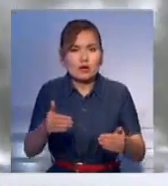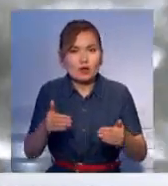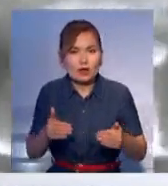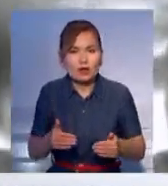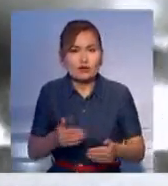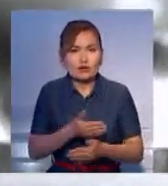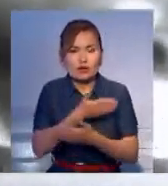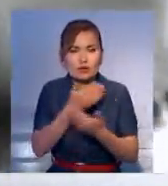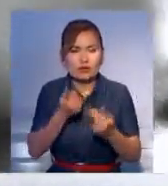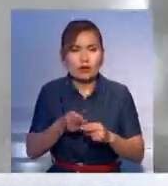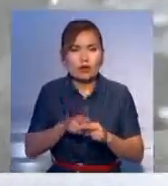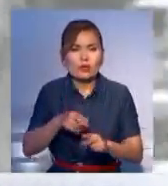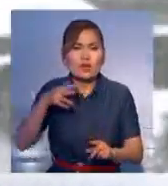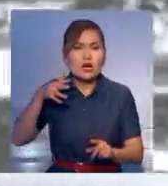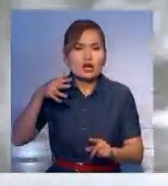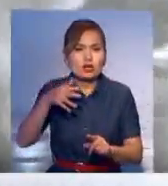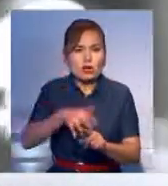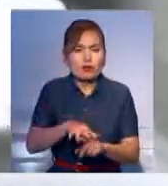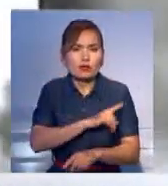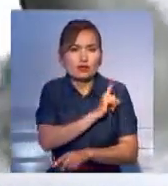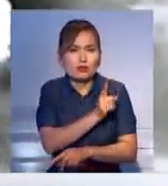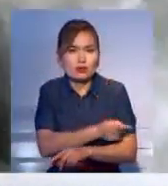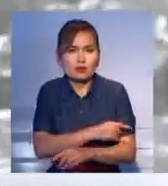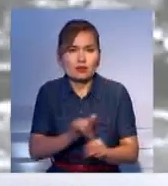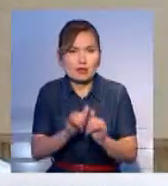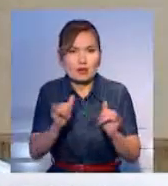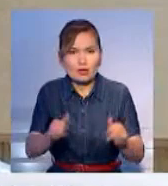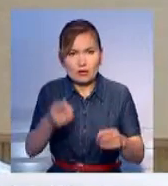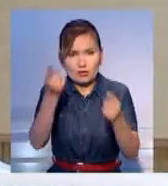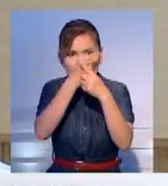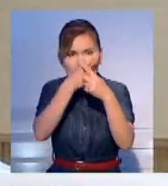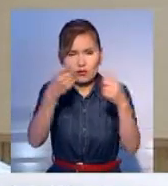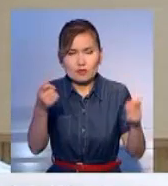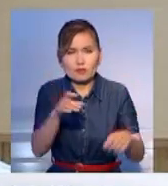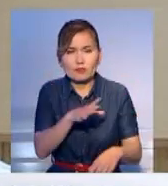шегінбейтіндіктерін мәлімдеп, шабуылды езелей түсетіндіктерін білдірді.